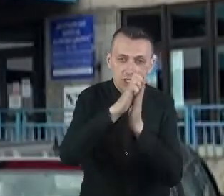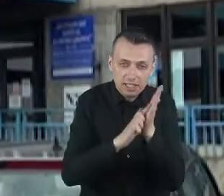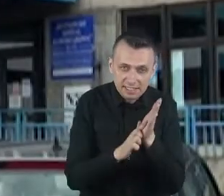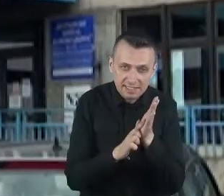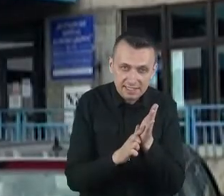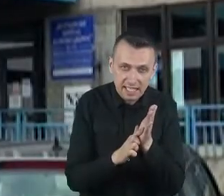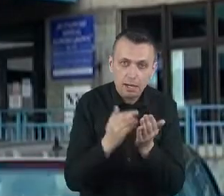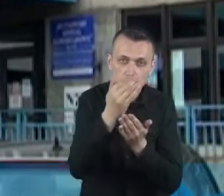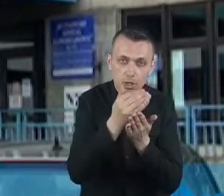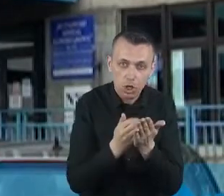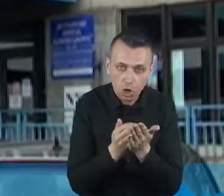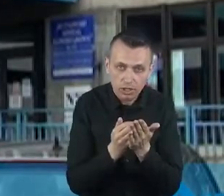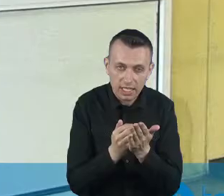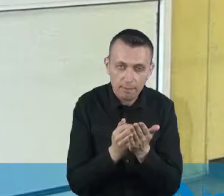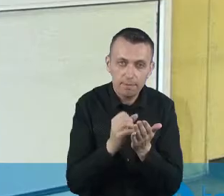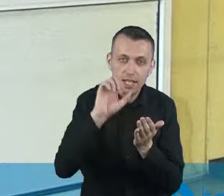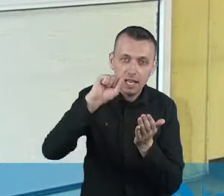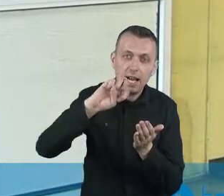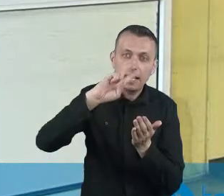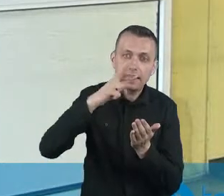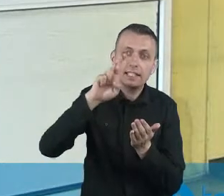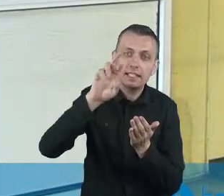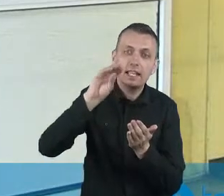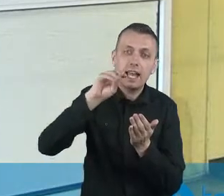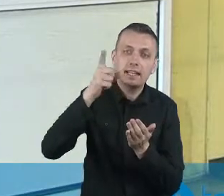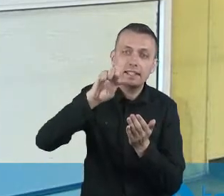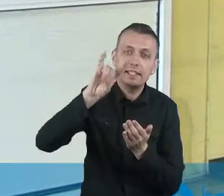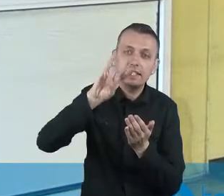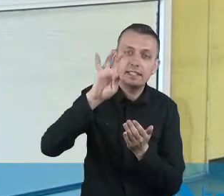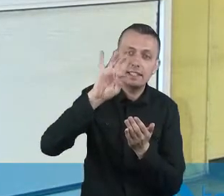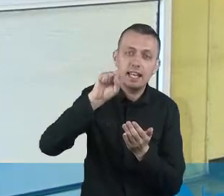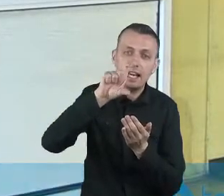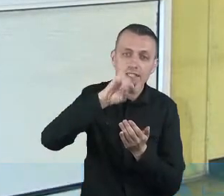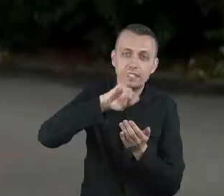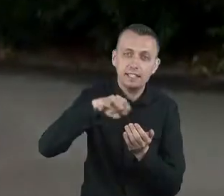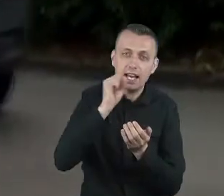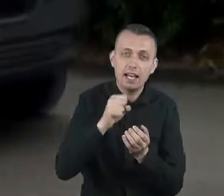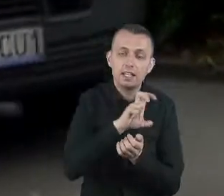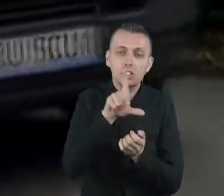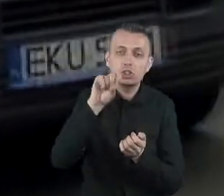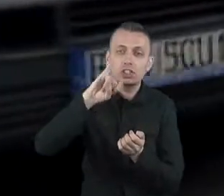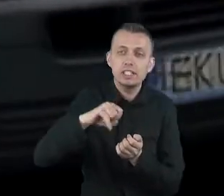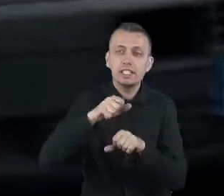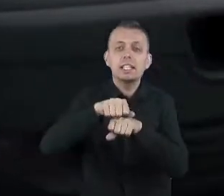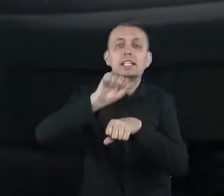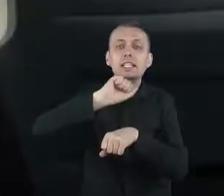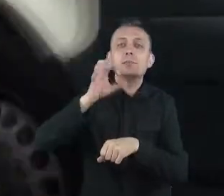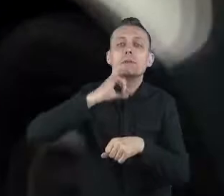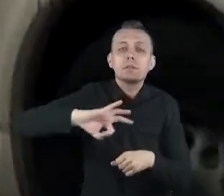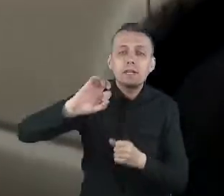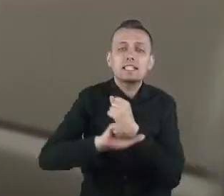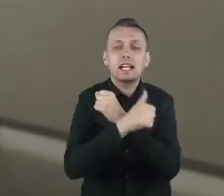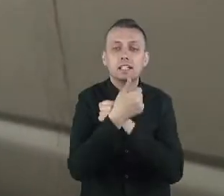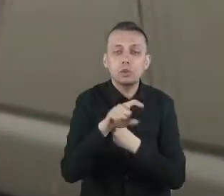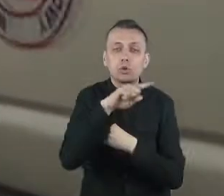Szpital Samorządowy przystąpił do programu akredytacji szpitali przy Centrum Monitorowania Jakości w Krakowie. Akredytacja nadawana jest przez